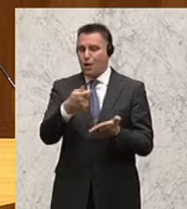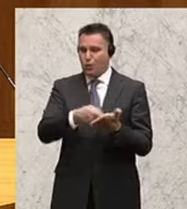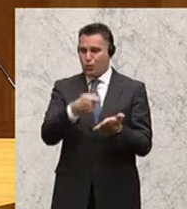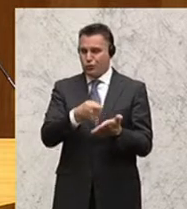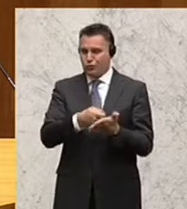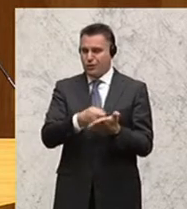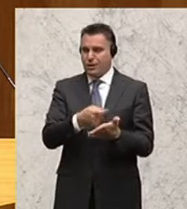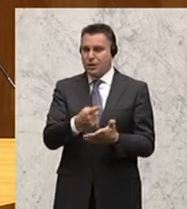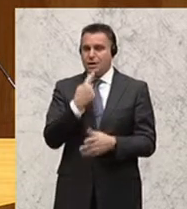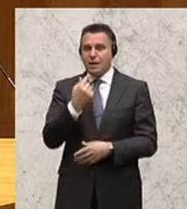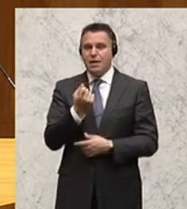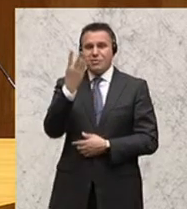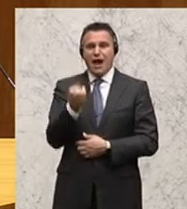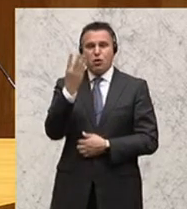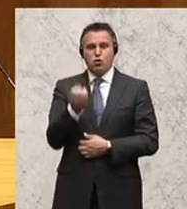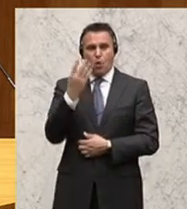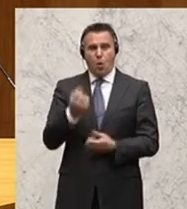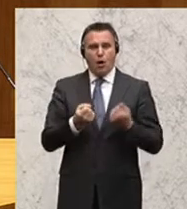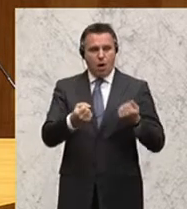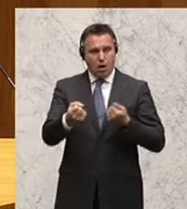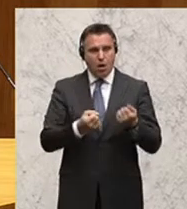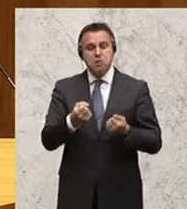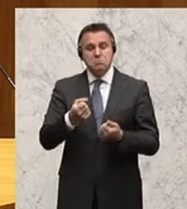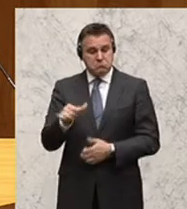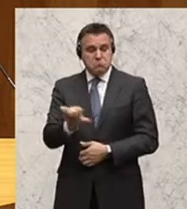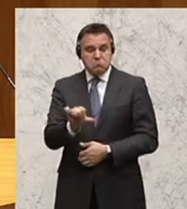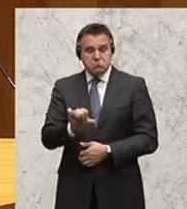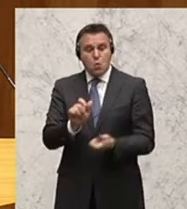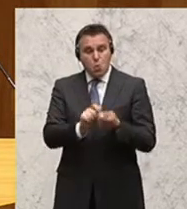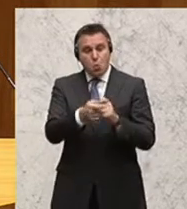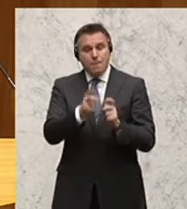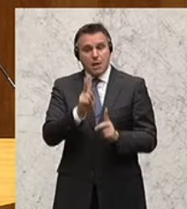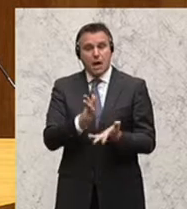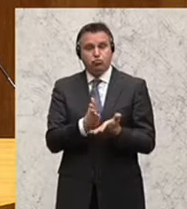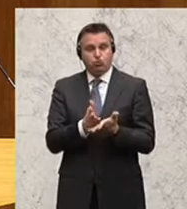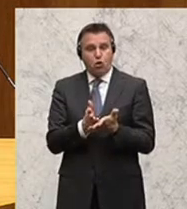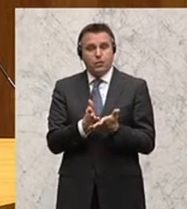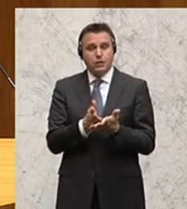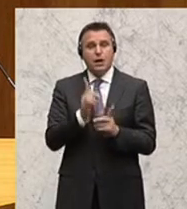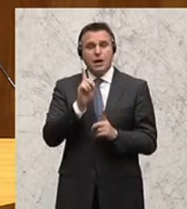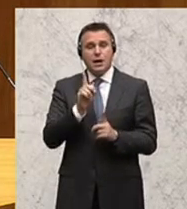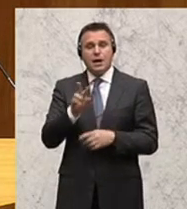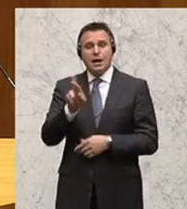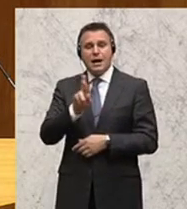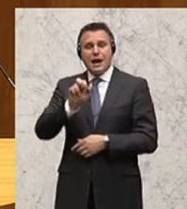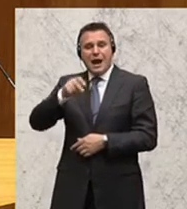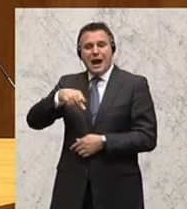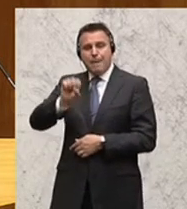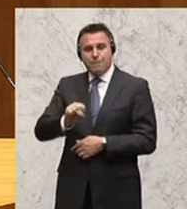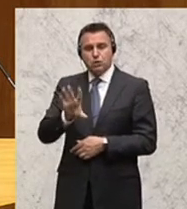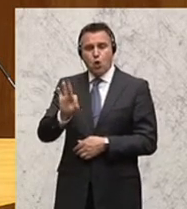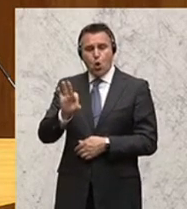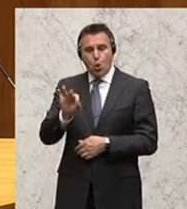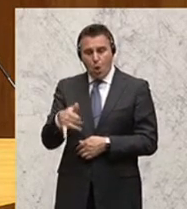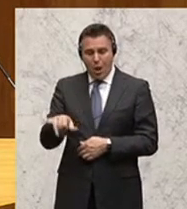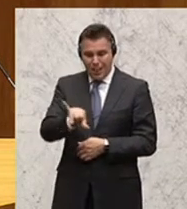Der Betrieb neuer Traktoren ist unabhängig vom Treibstoff möglich, jedoch sind zum Beispiel mit Rapsöl betriebene